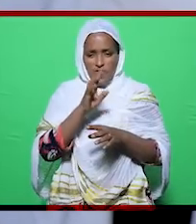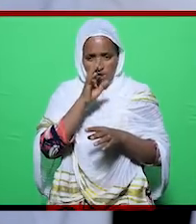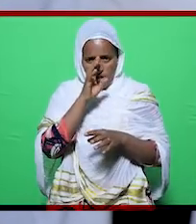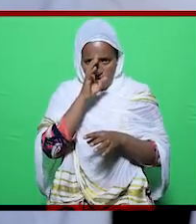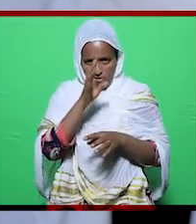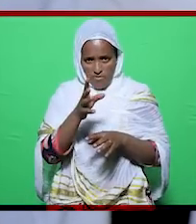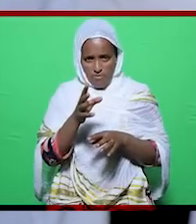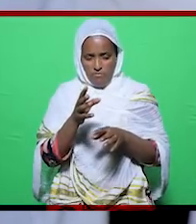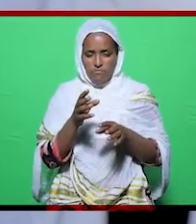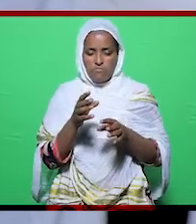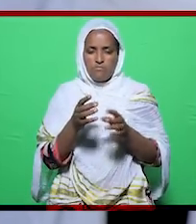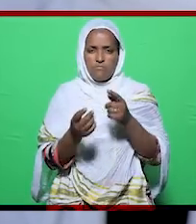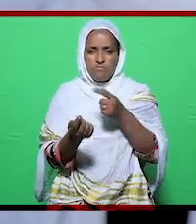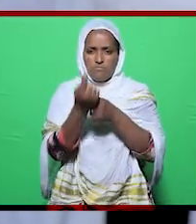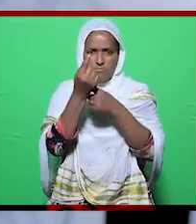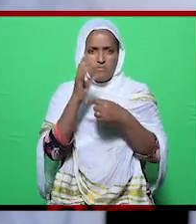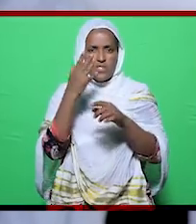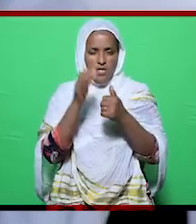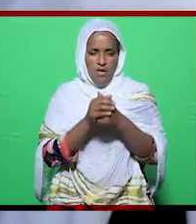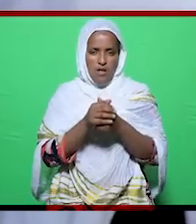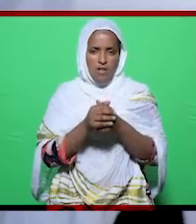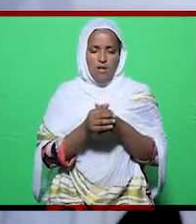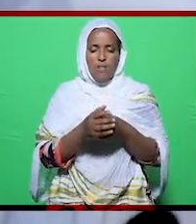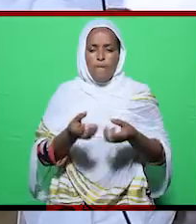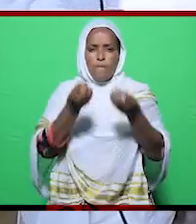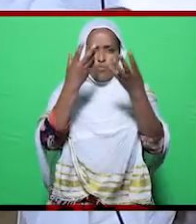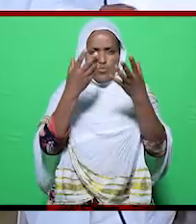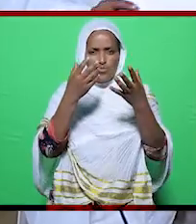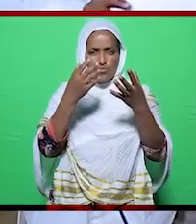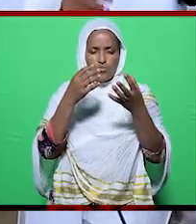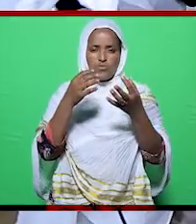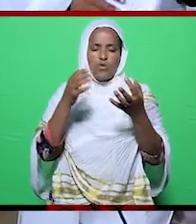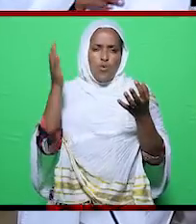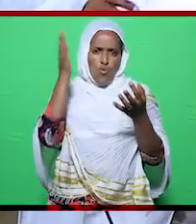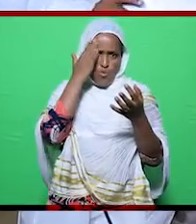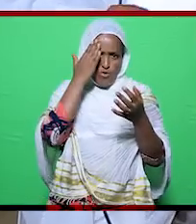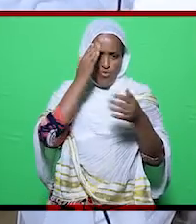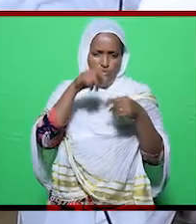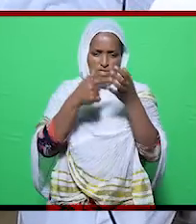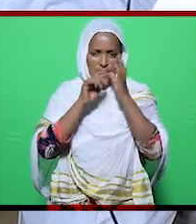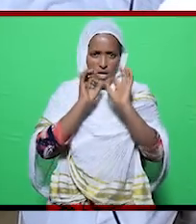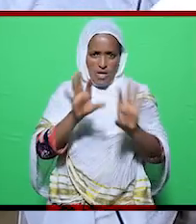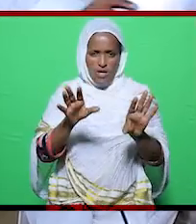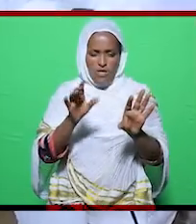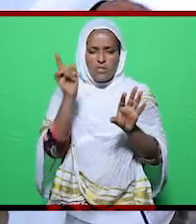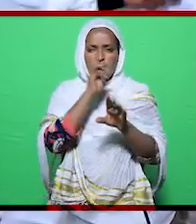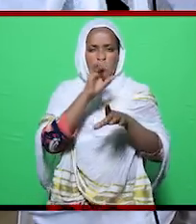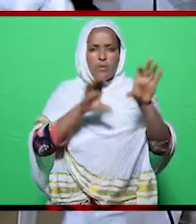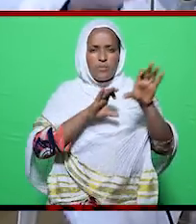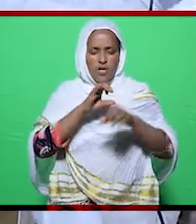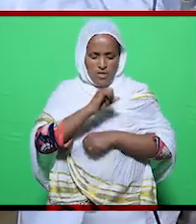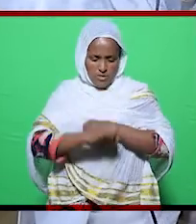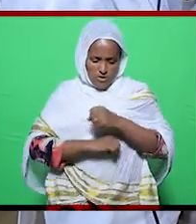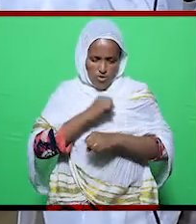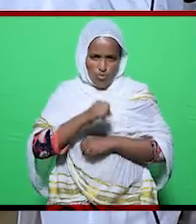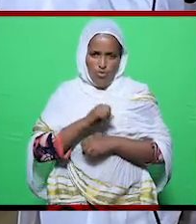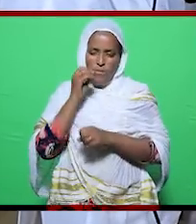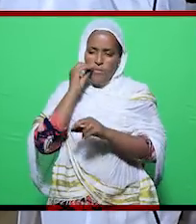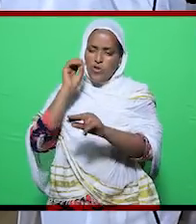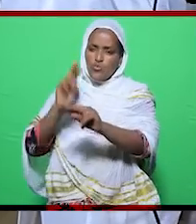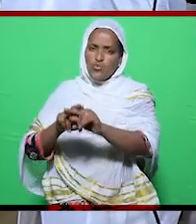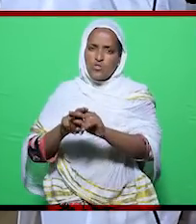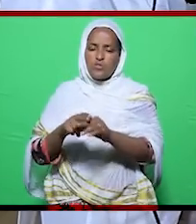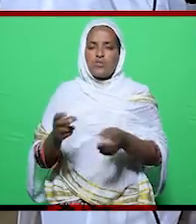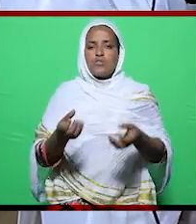እግዚአብሔር ይስጥልን መምህራችን። ምናልባት እዚህ ጉዳይ ላይ ሁላችንም ጥያቄ የፈጠረብን ነገር ይመስለኛል። ምክንያቱም